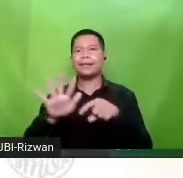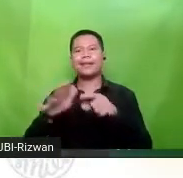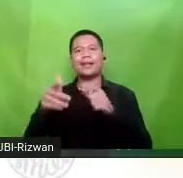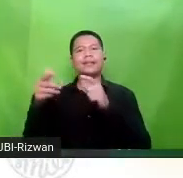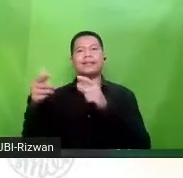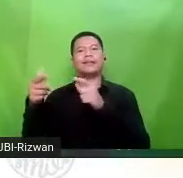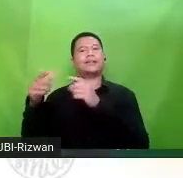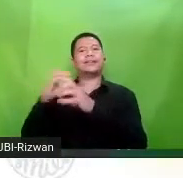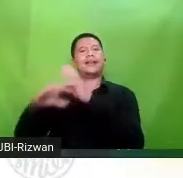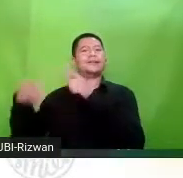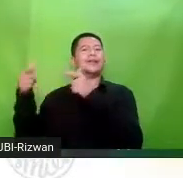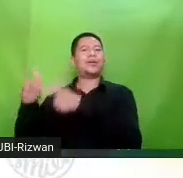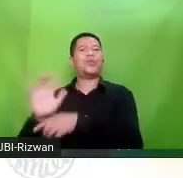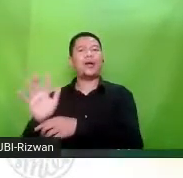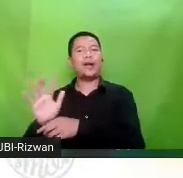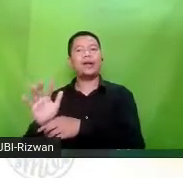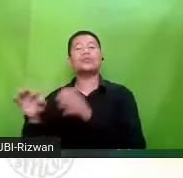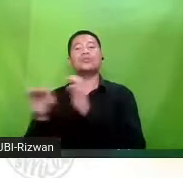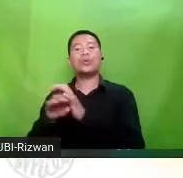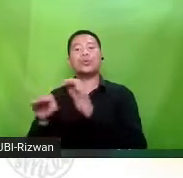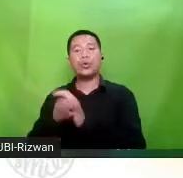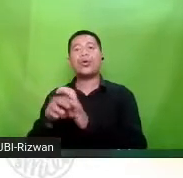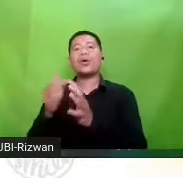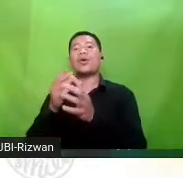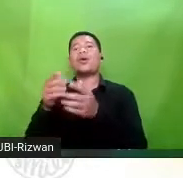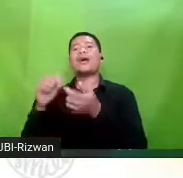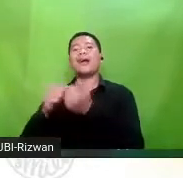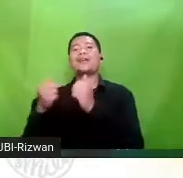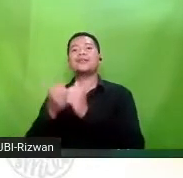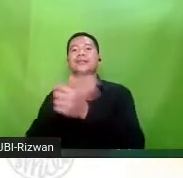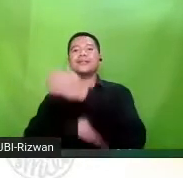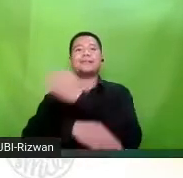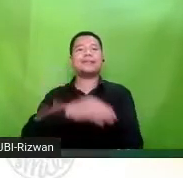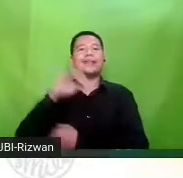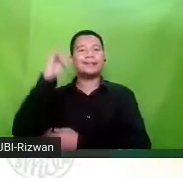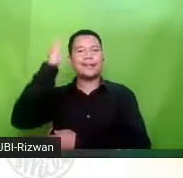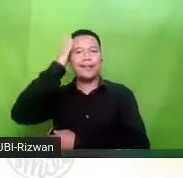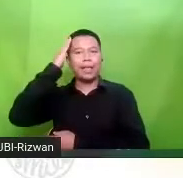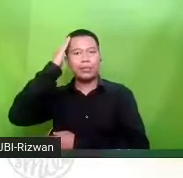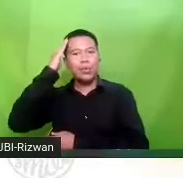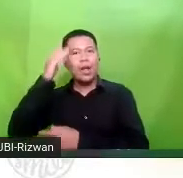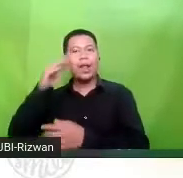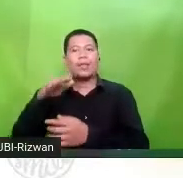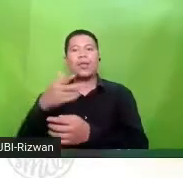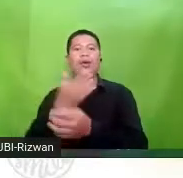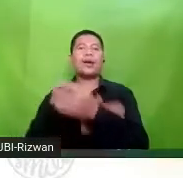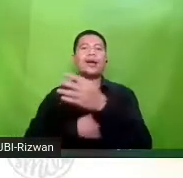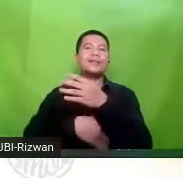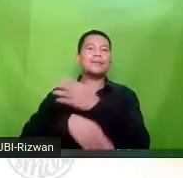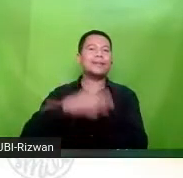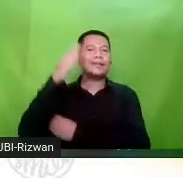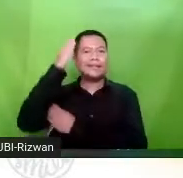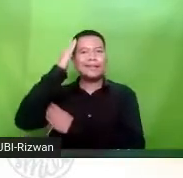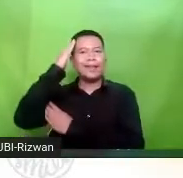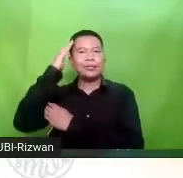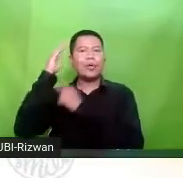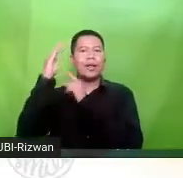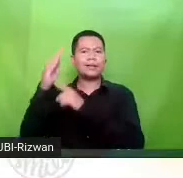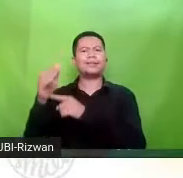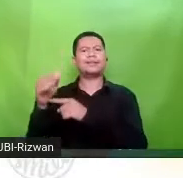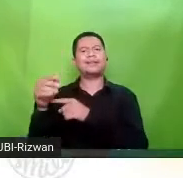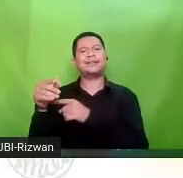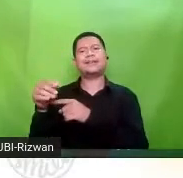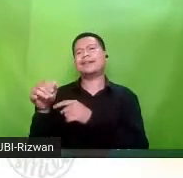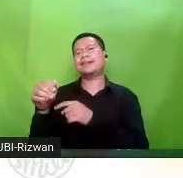Atau misalnya kasus disabilitas intelektual ya. Kasus disabilitas intelektual terganggu juga komunikasinya